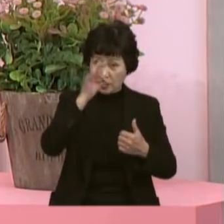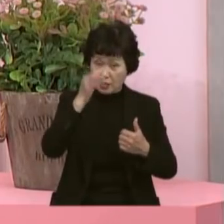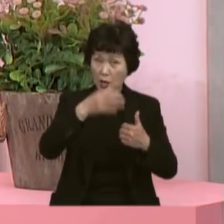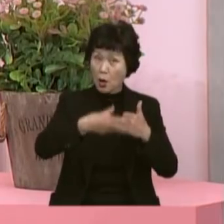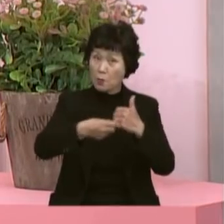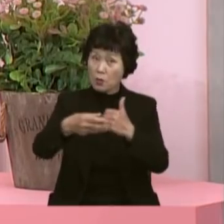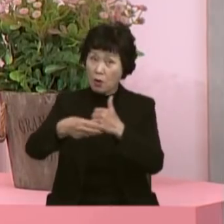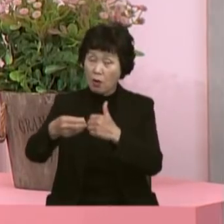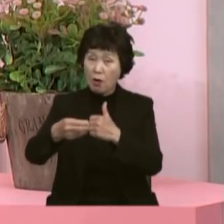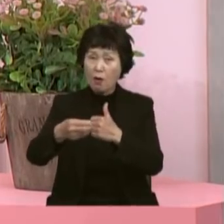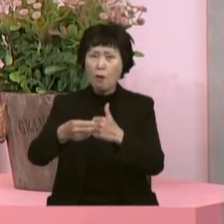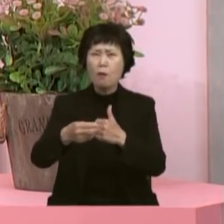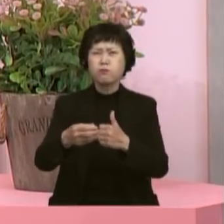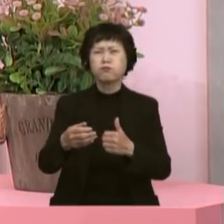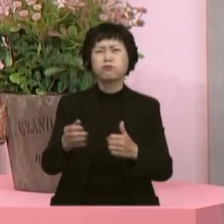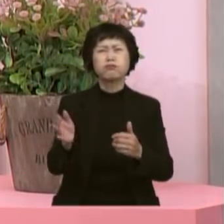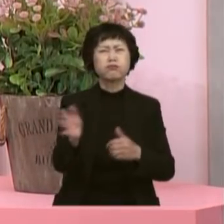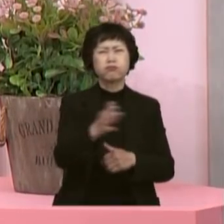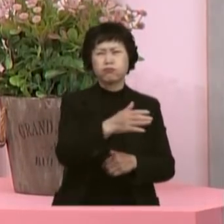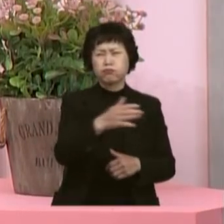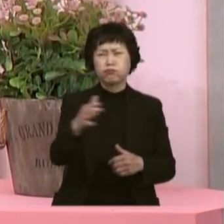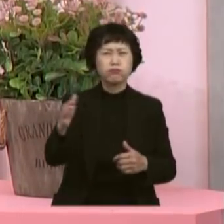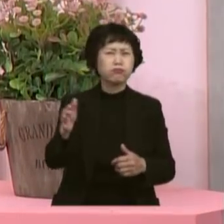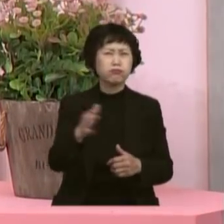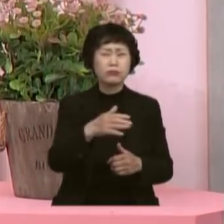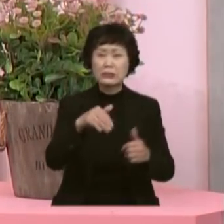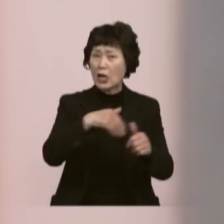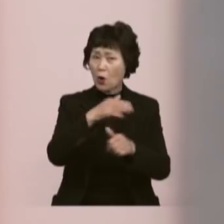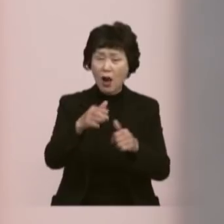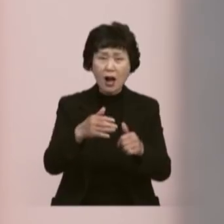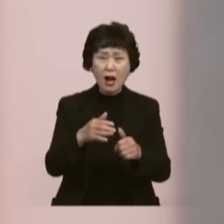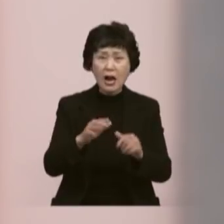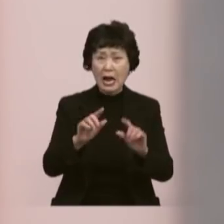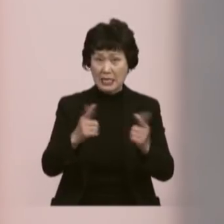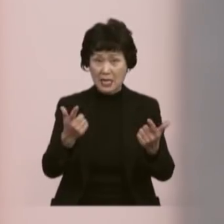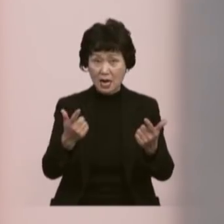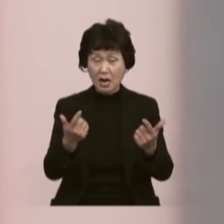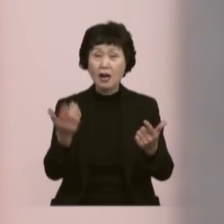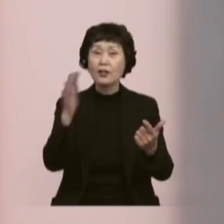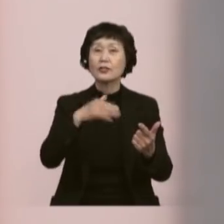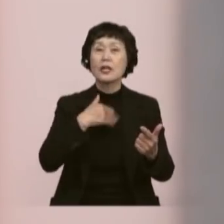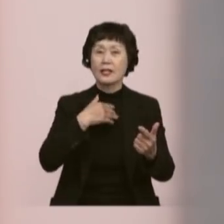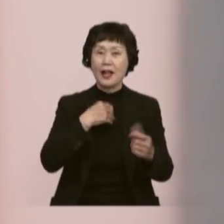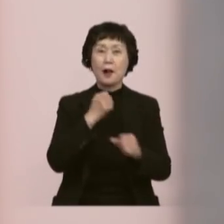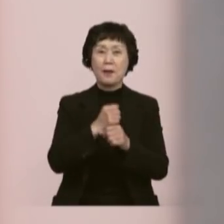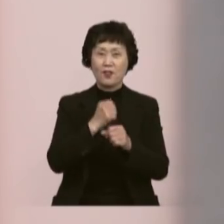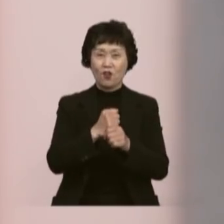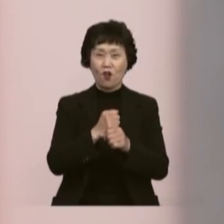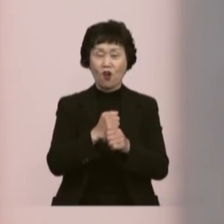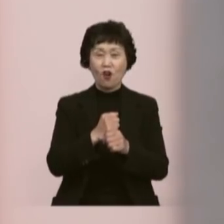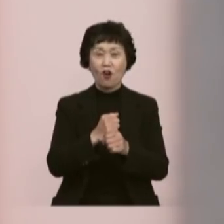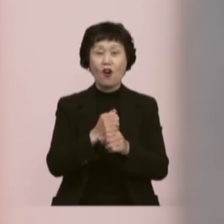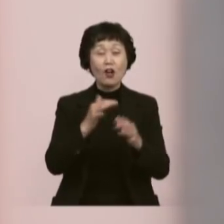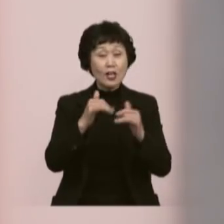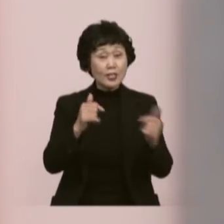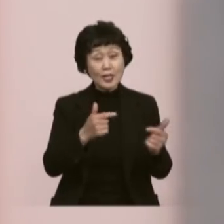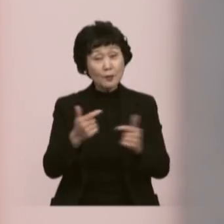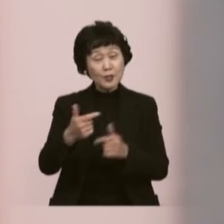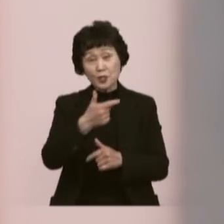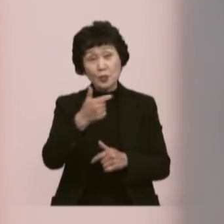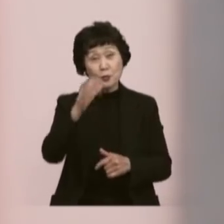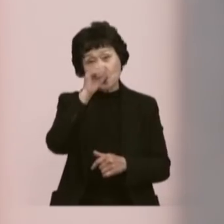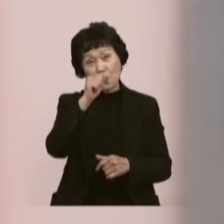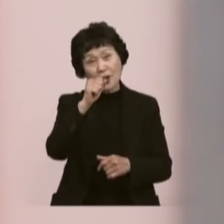아니 그런 게 없더라고요. 뭐 아무것도 없는데 그냥 만들어 놓은 거예요. 근데 막 사람들이 좋아하는 거예요. 저도